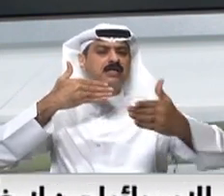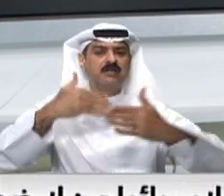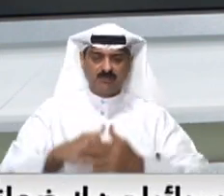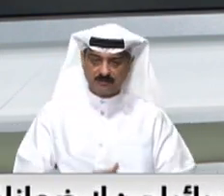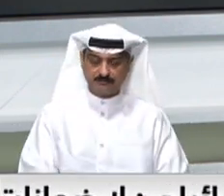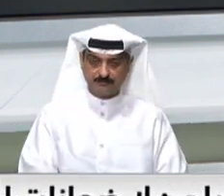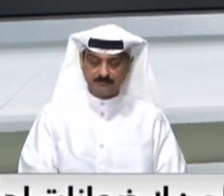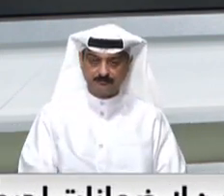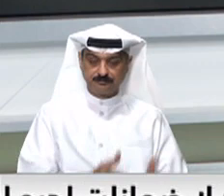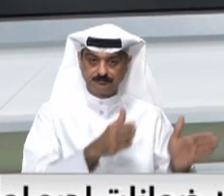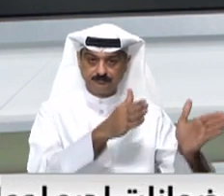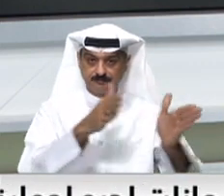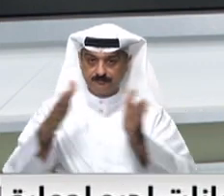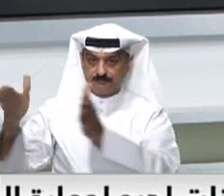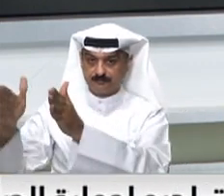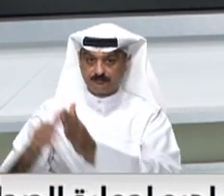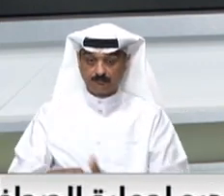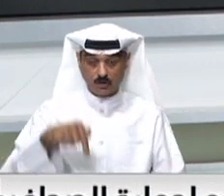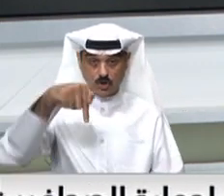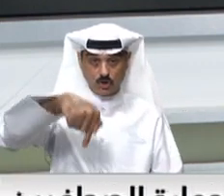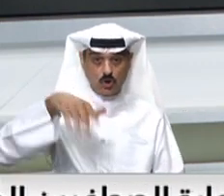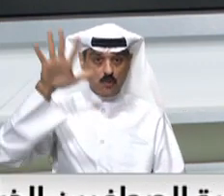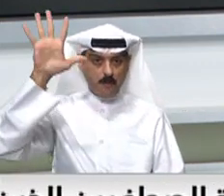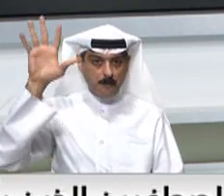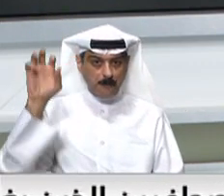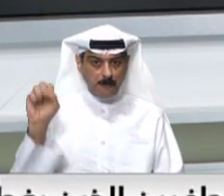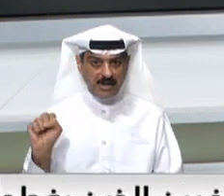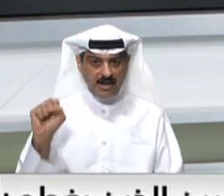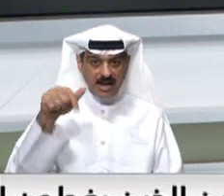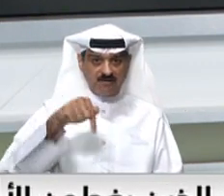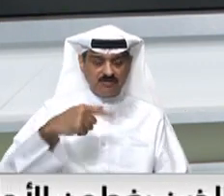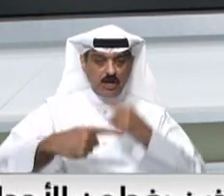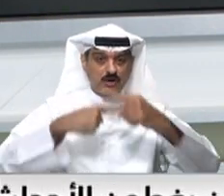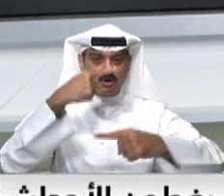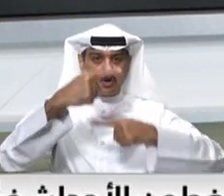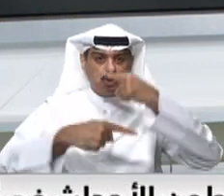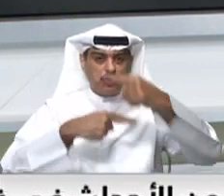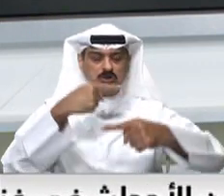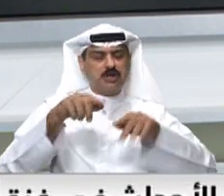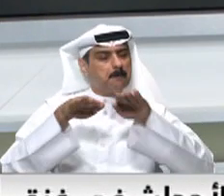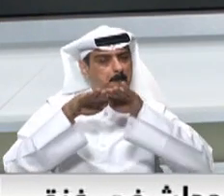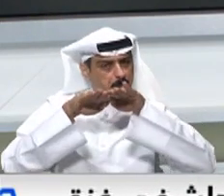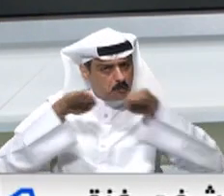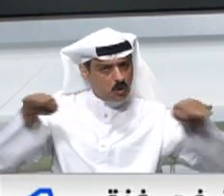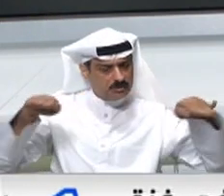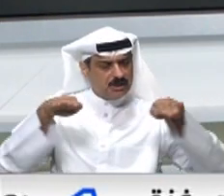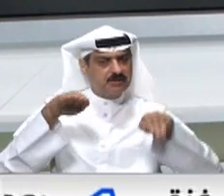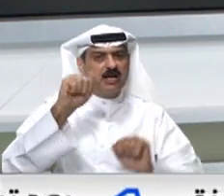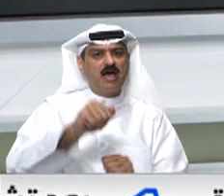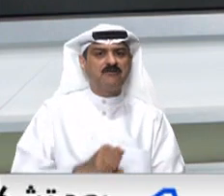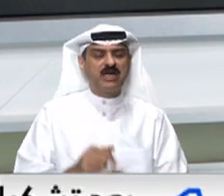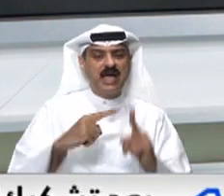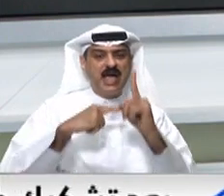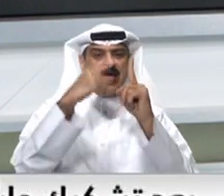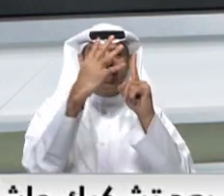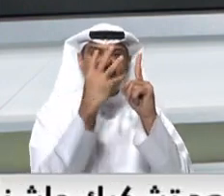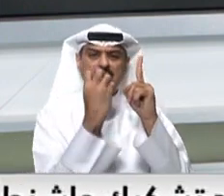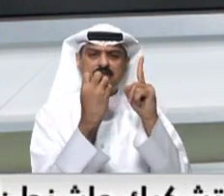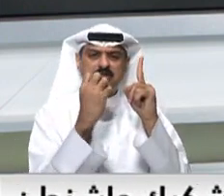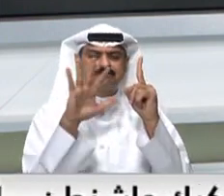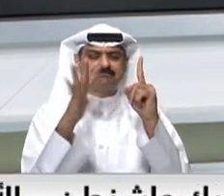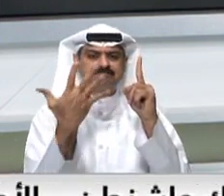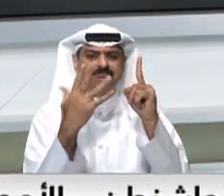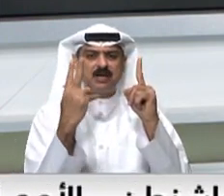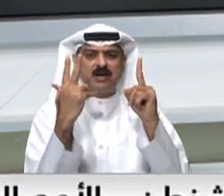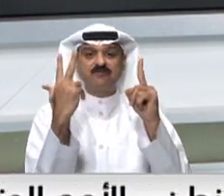كيلومتر. الأجواء المتوقعة خلال منتصف هذه الليلة أجواء راح تستمر معنا معتدلة، متوقع تتفاوت درجات الحرارة بشكل عام ما